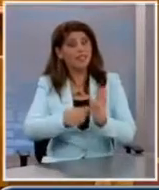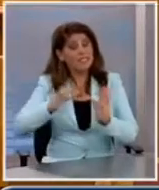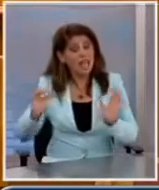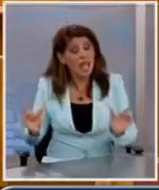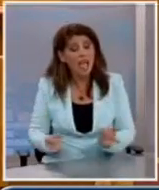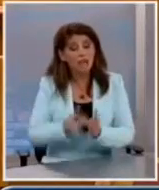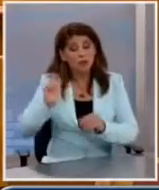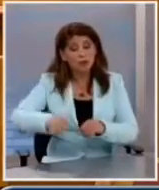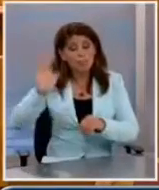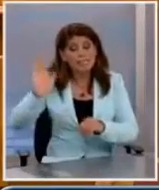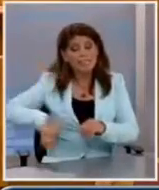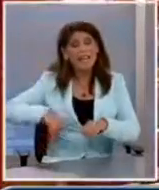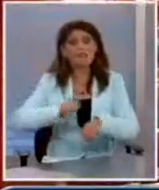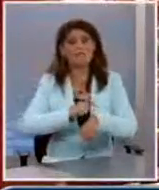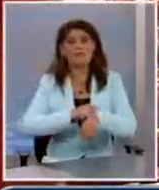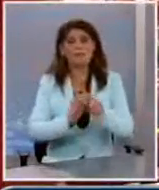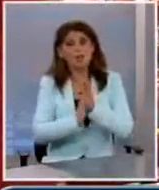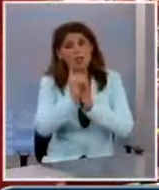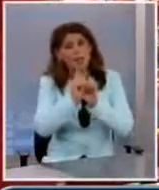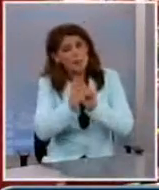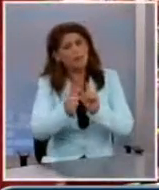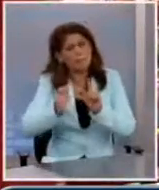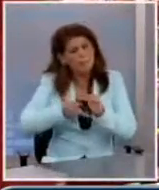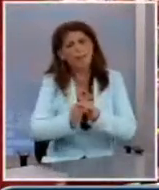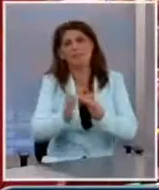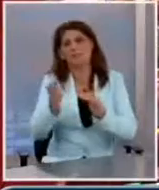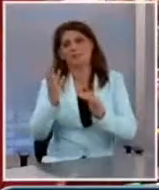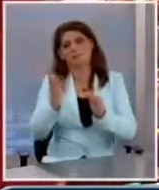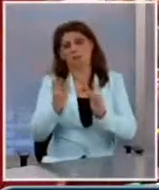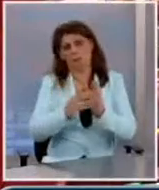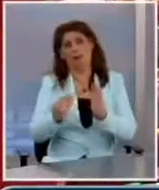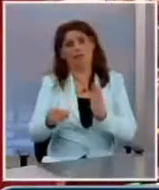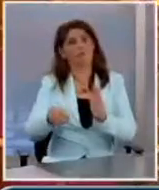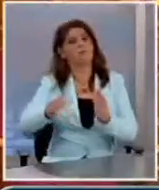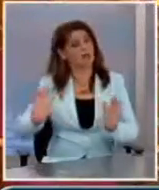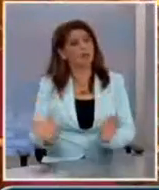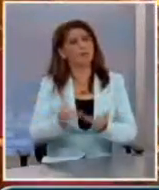τώρα χρήσιμοι στον τόπο. Ευχαριστώ. Θα δώσουμε το λόγο στον κύριο Αλεξίδη.